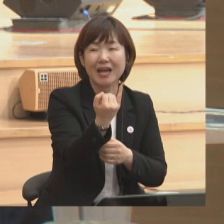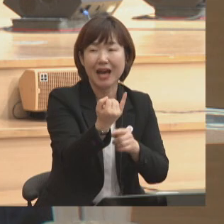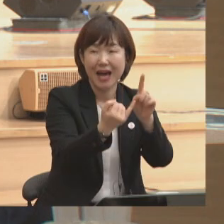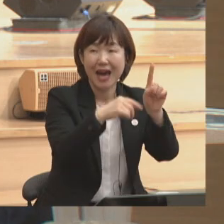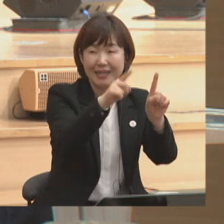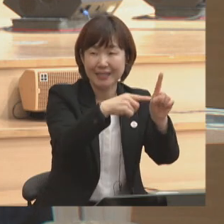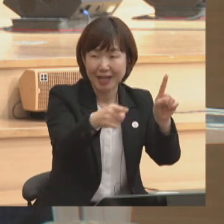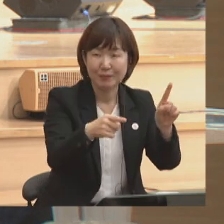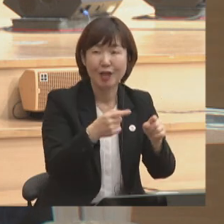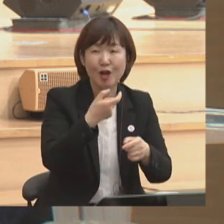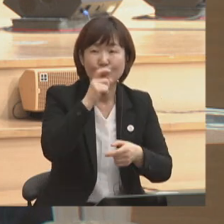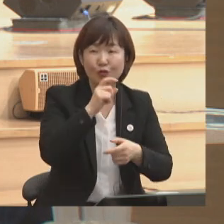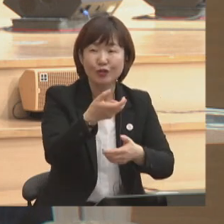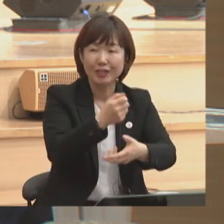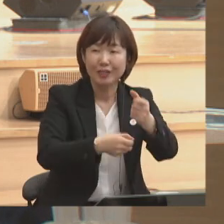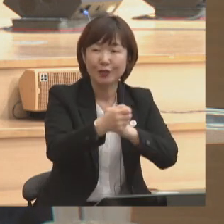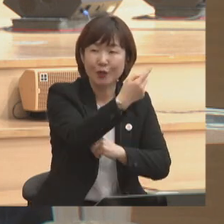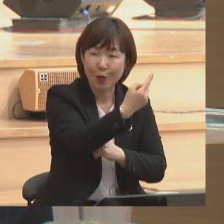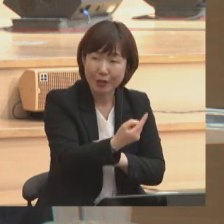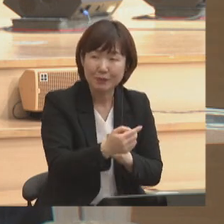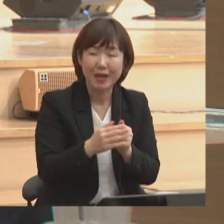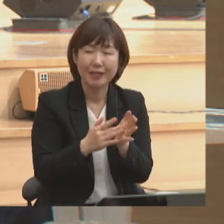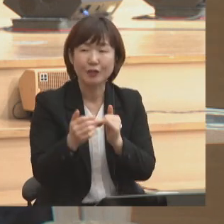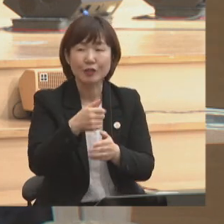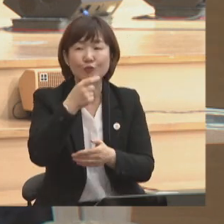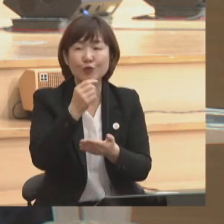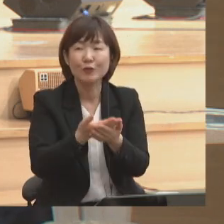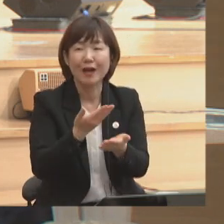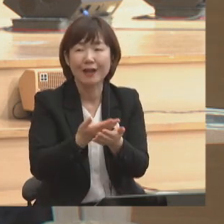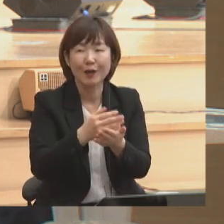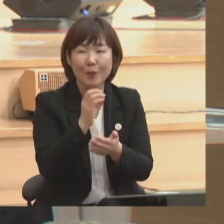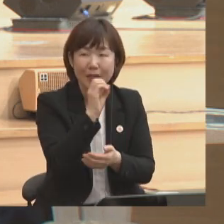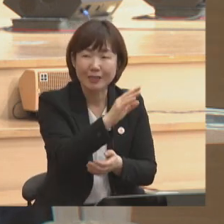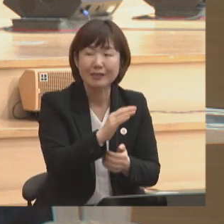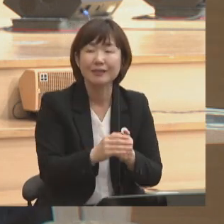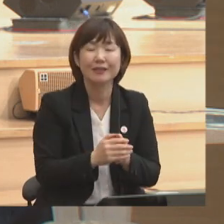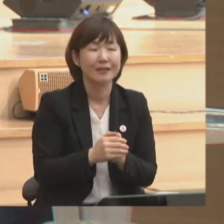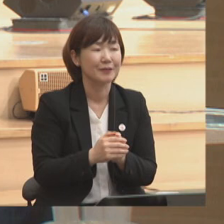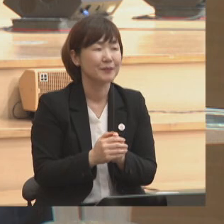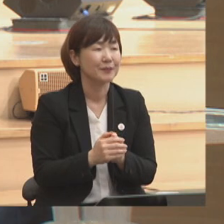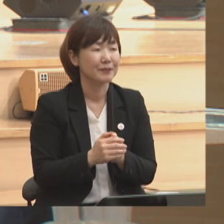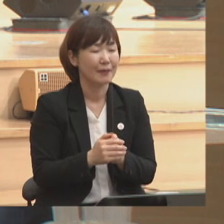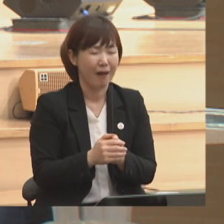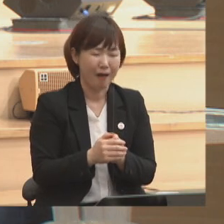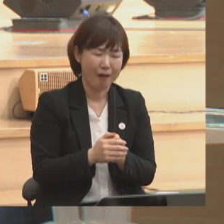사람이 물 길러 왔음에 예수께서 물을 좀 달라 하시니, 에게게